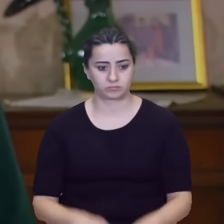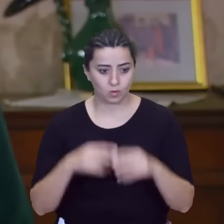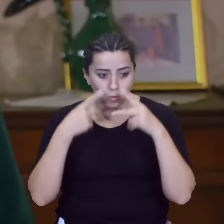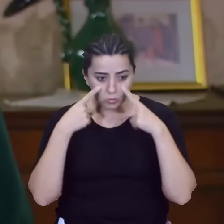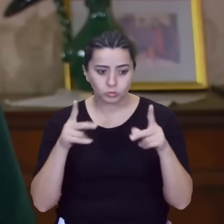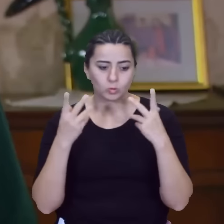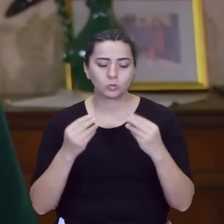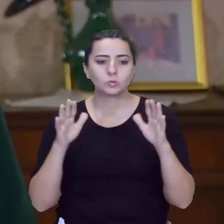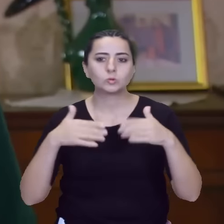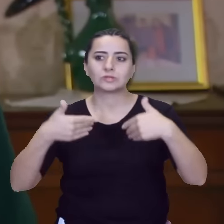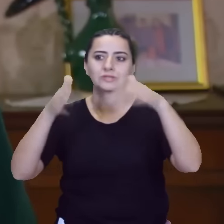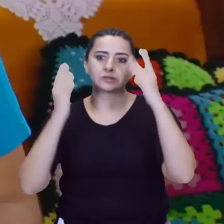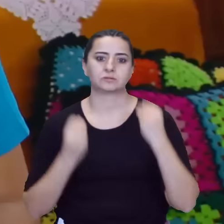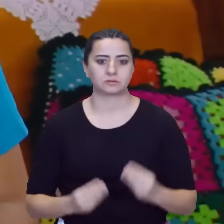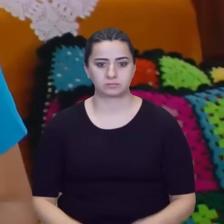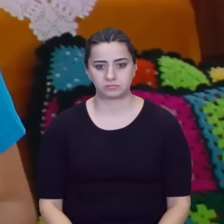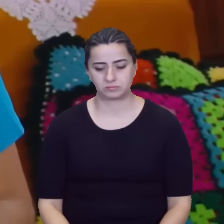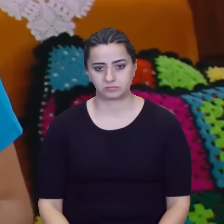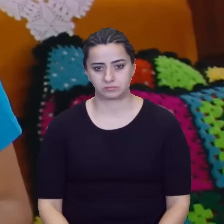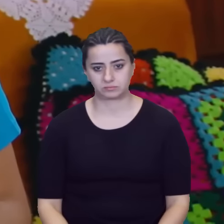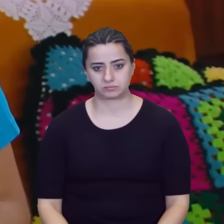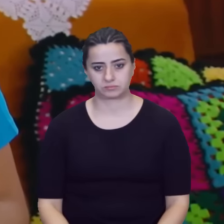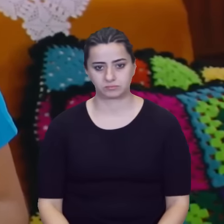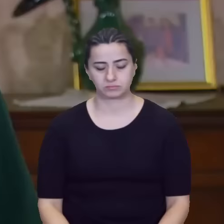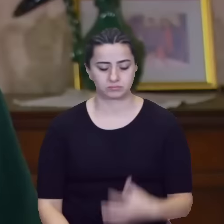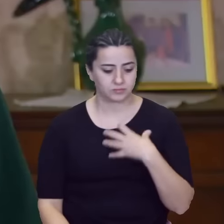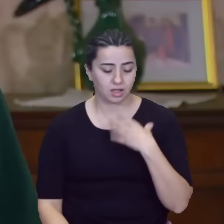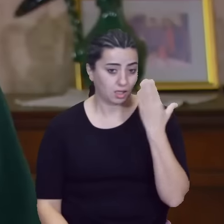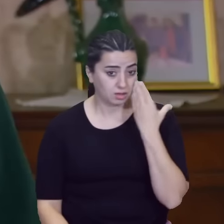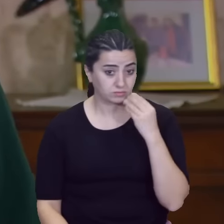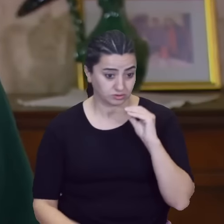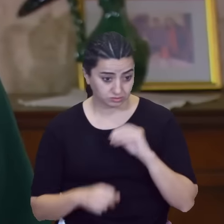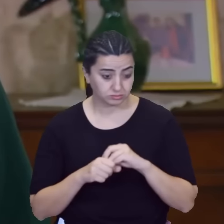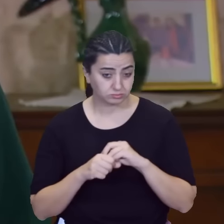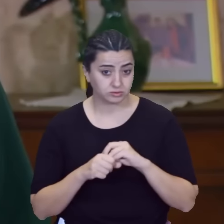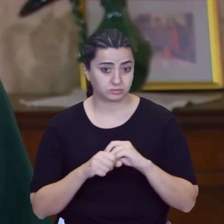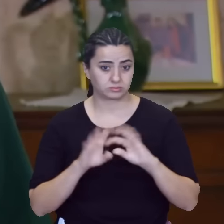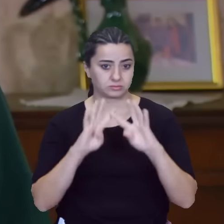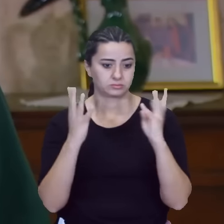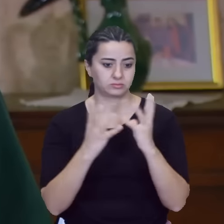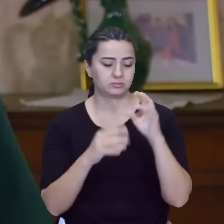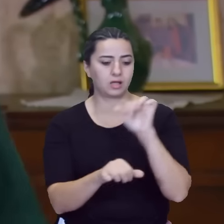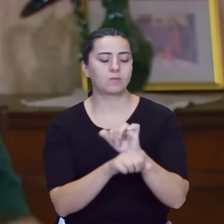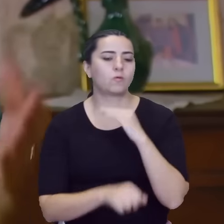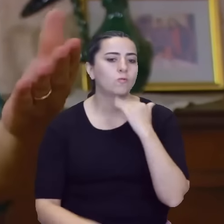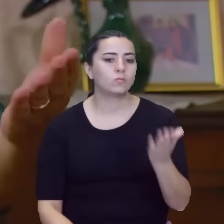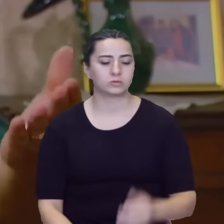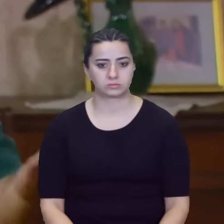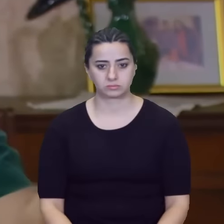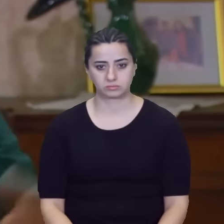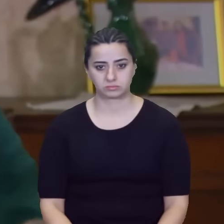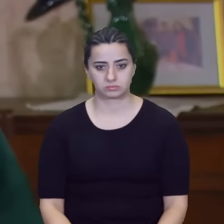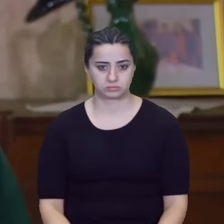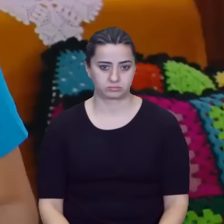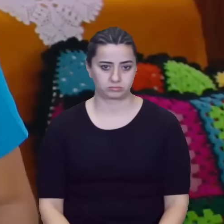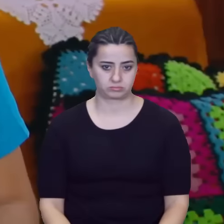hayvanlar özgürce uçsunlar ya. Yani biz kendi eğlencemiz için bak bak bak. Kendi eğlencemiz için hayvanlar olup kafese kapatıyoruz.